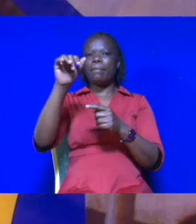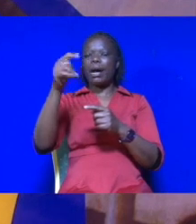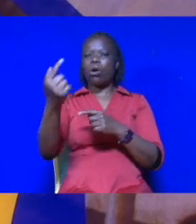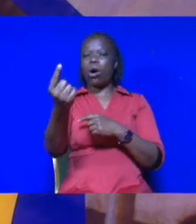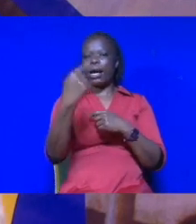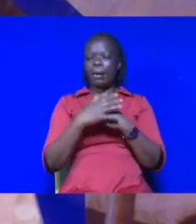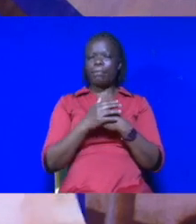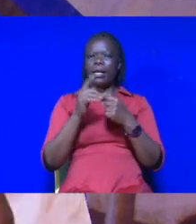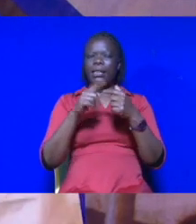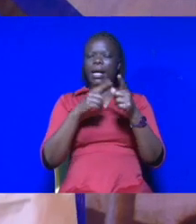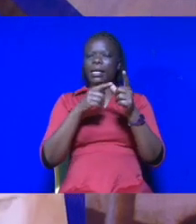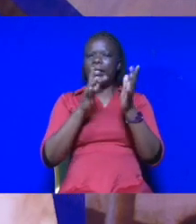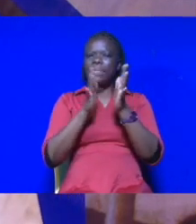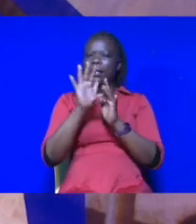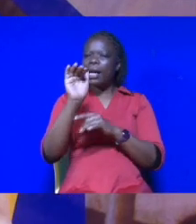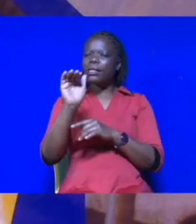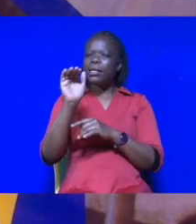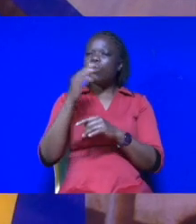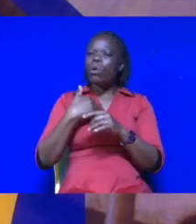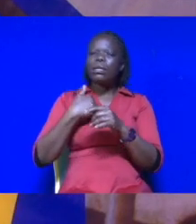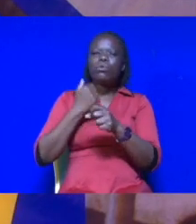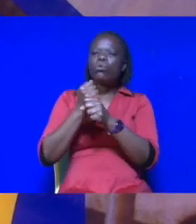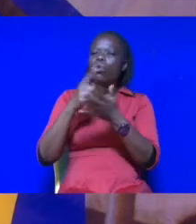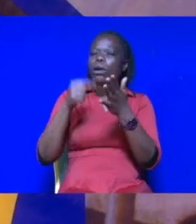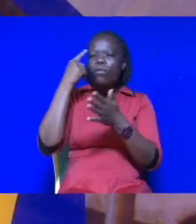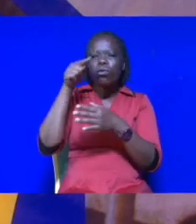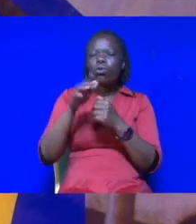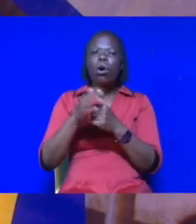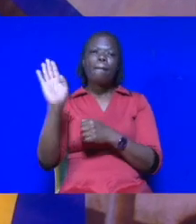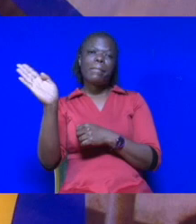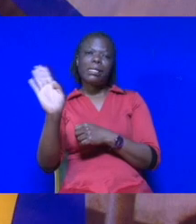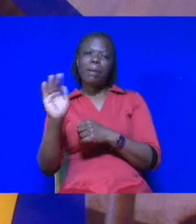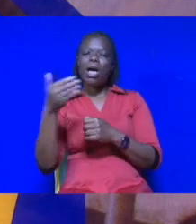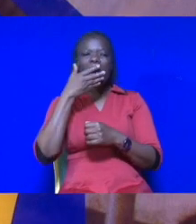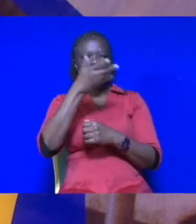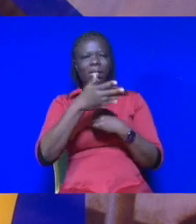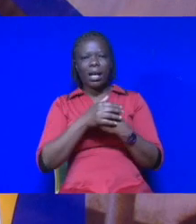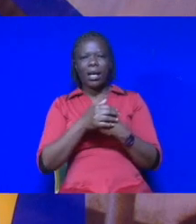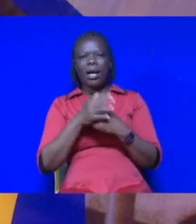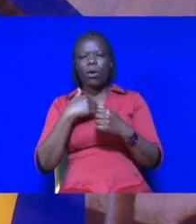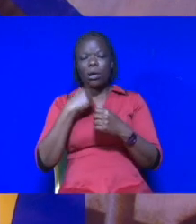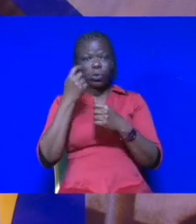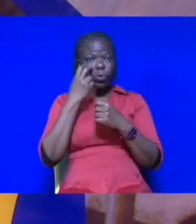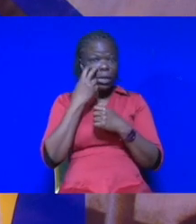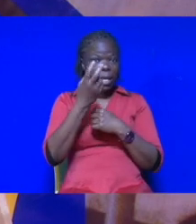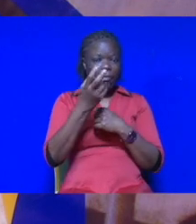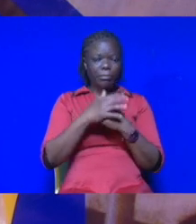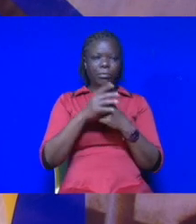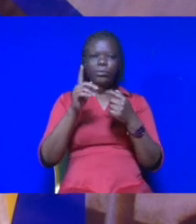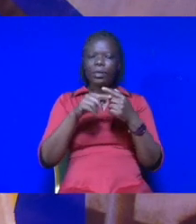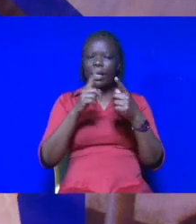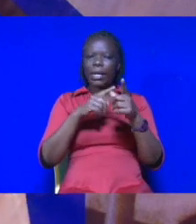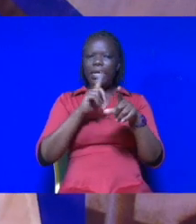Yesu akamuliza, "Unataka nikufanyie nini?" Bartimayo akajibu, "Nataka kuona." Mara